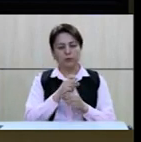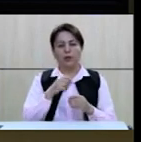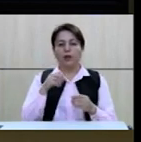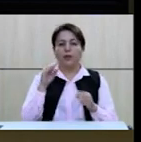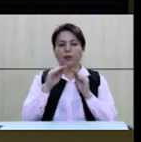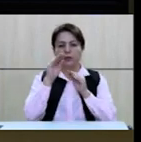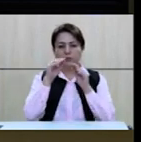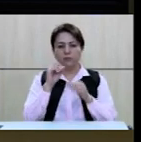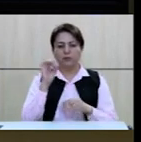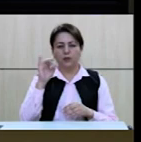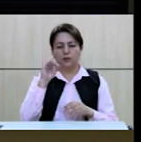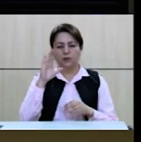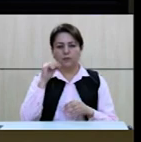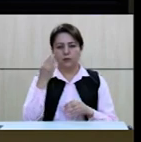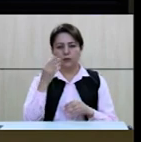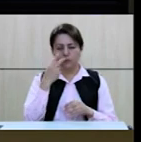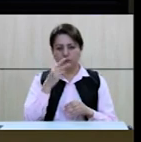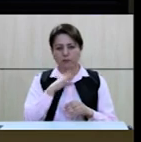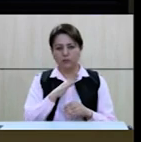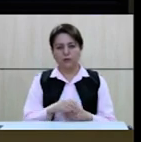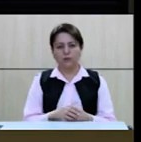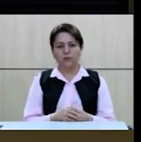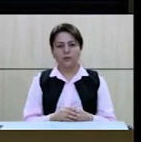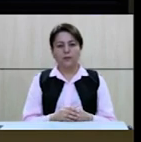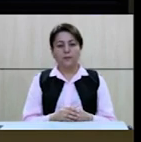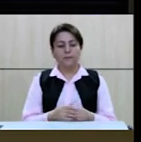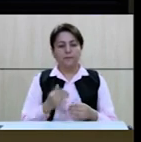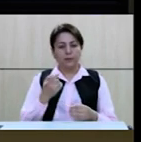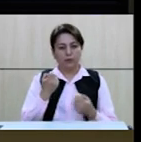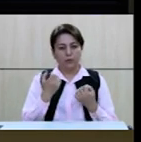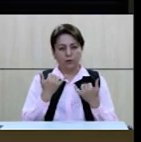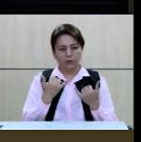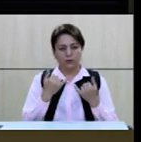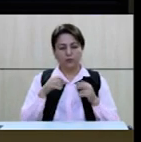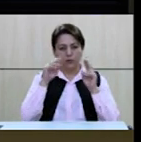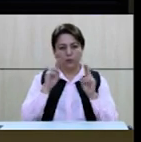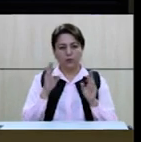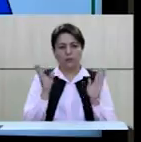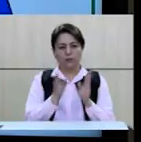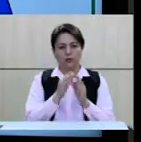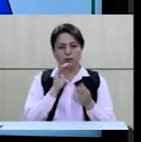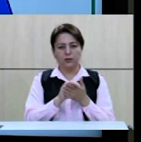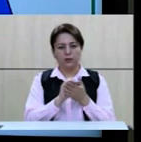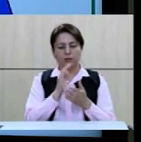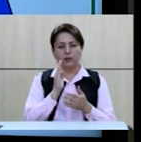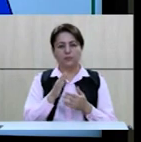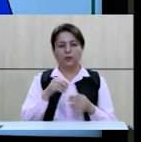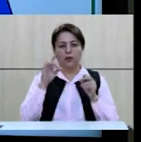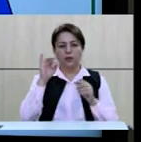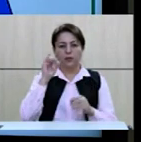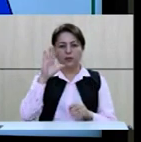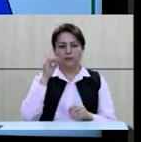yasama ravishlarni ko'rib turibmiz. Keling, qoidamiz bilan tanishib olamiz.